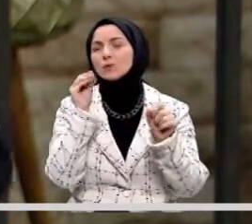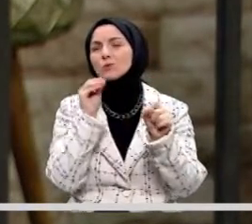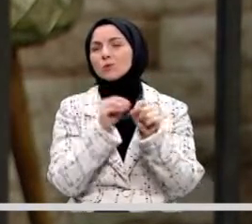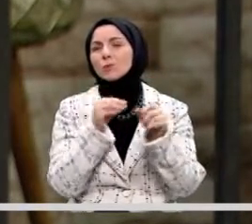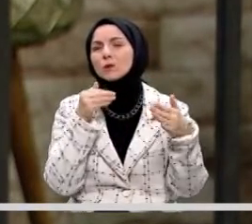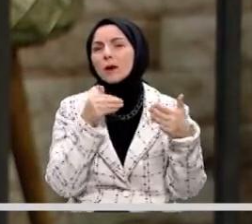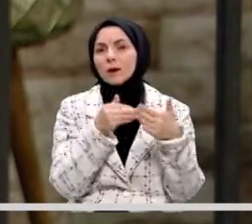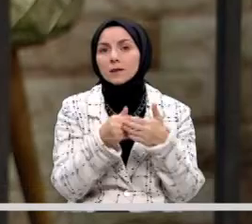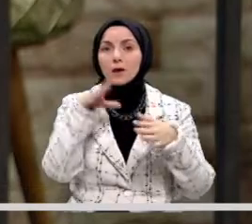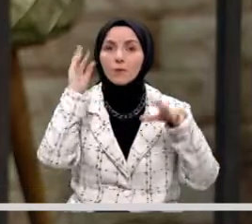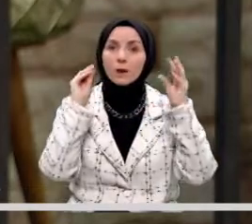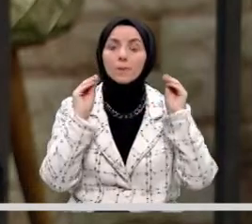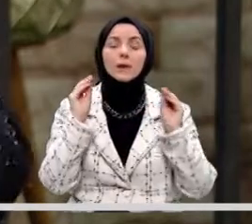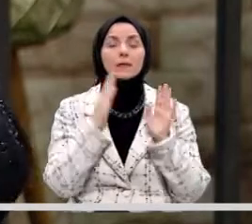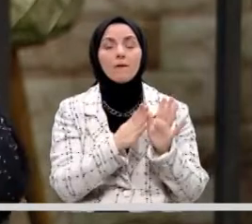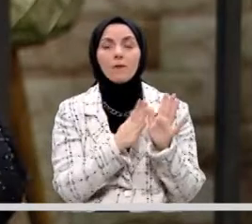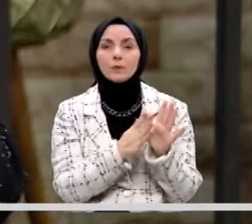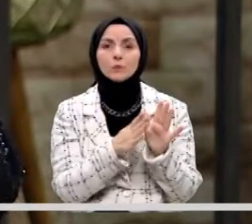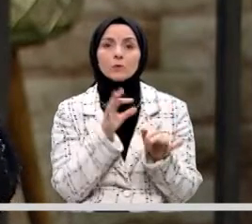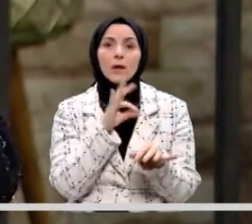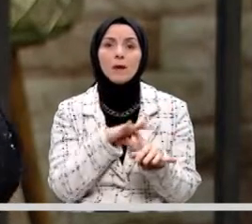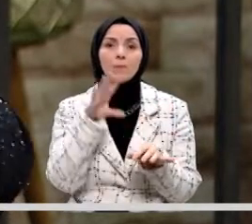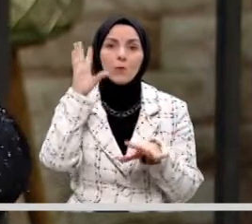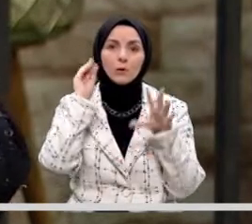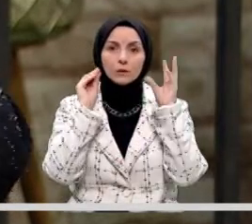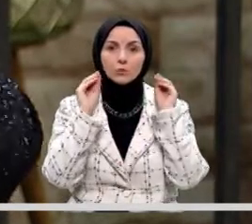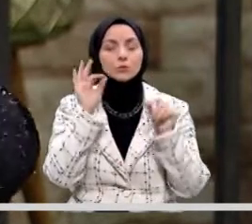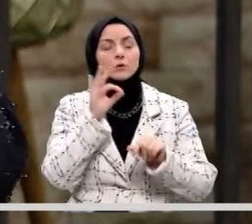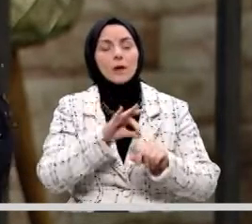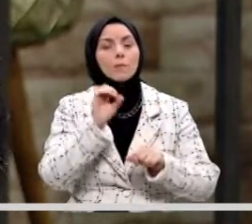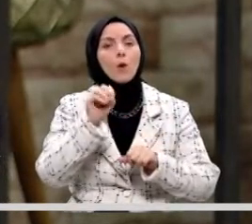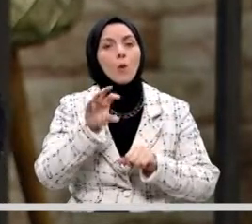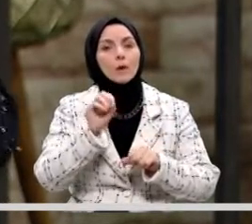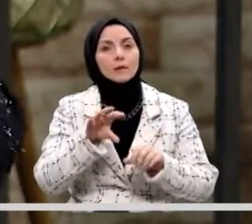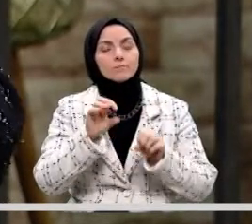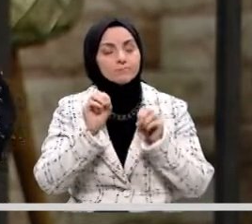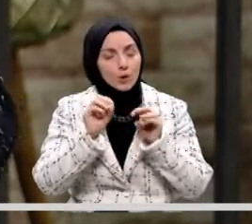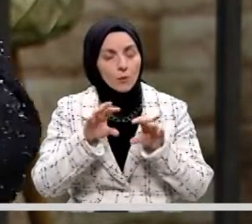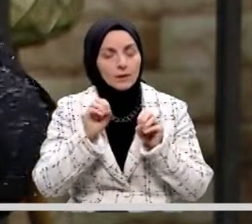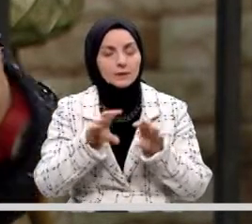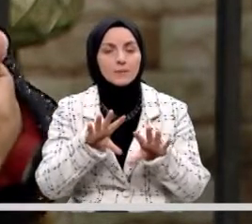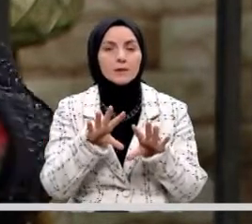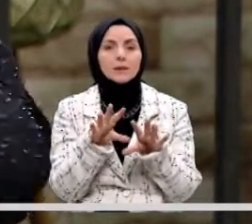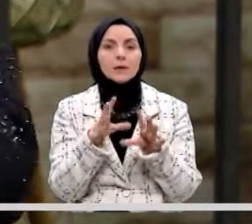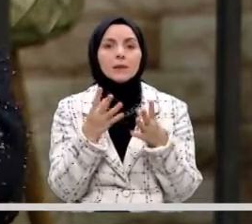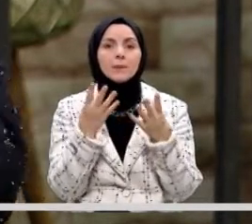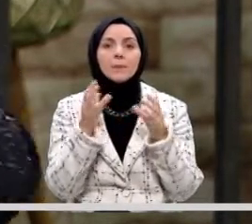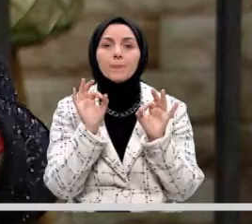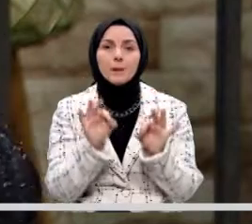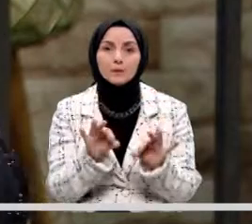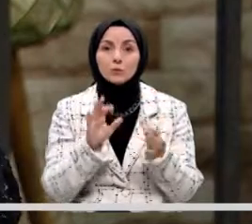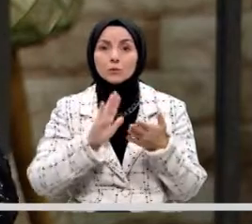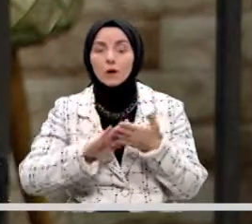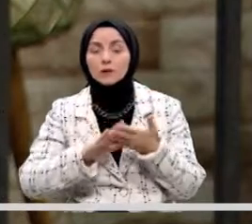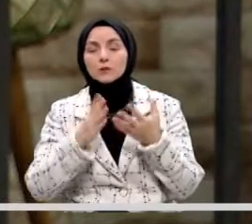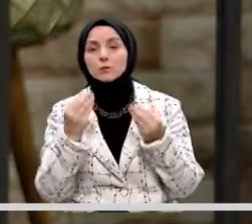son nefesine bize kadar öğreniyoruz Biz hem öğreniyoruz hem de öğretici oluyoruz farklı belki işte Anne olarak baba olarak arkadaş olarak komşu olarak